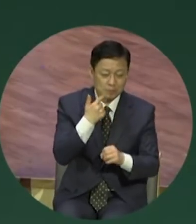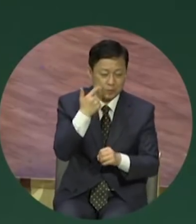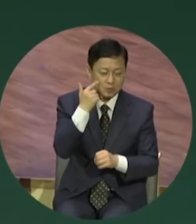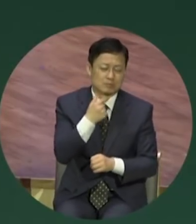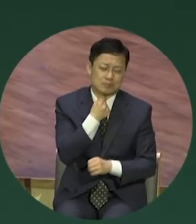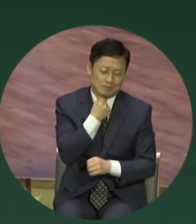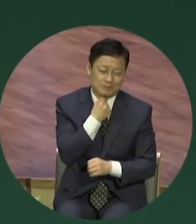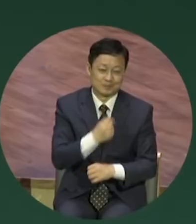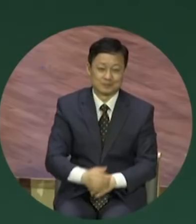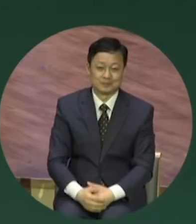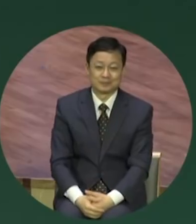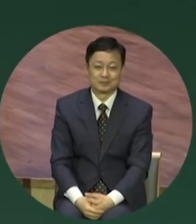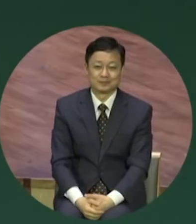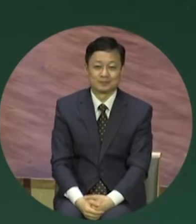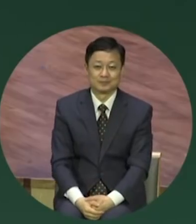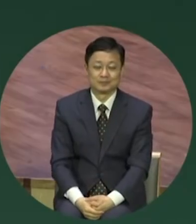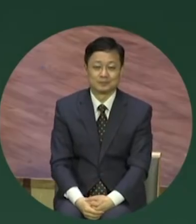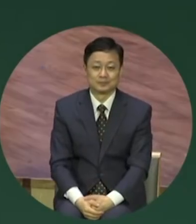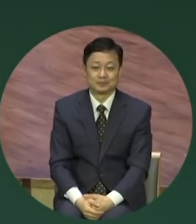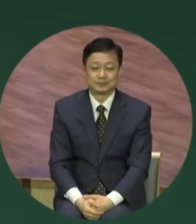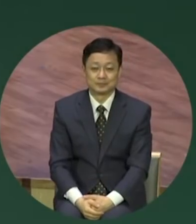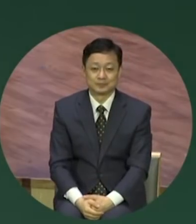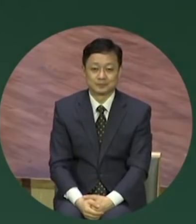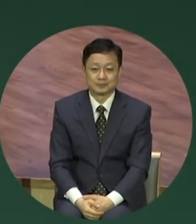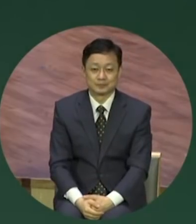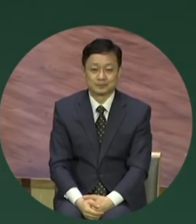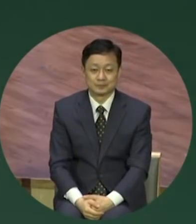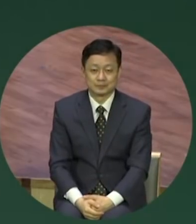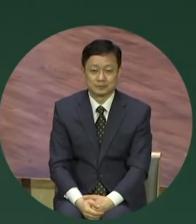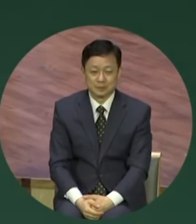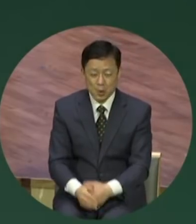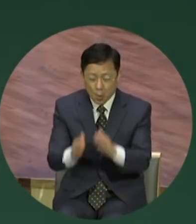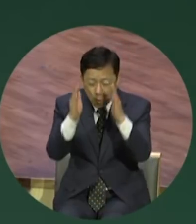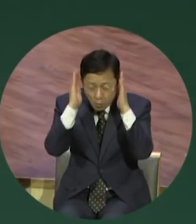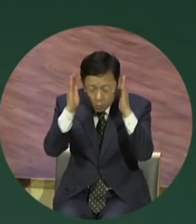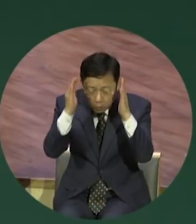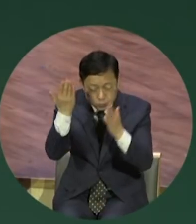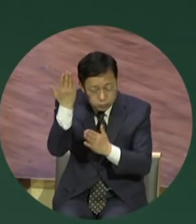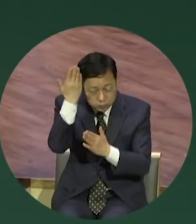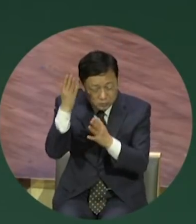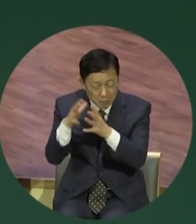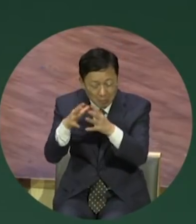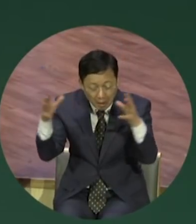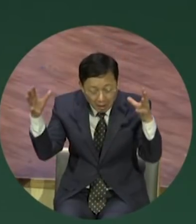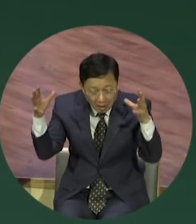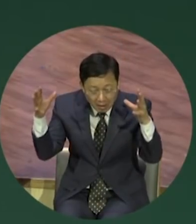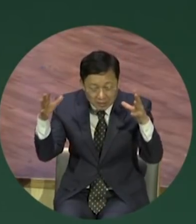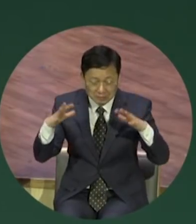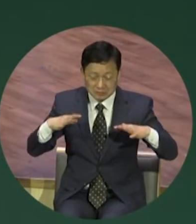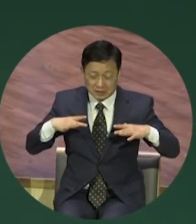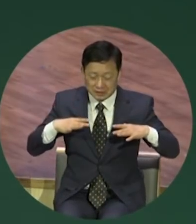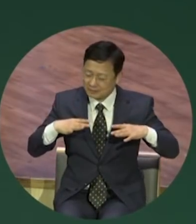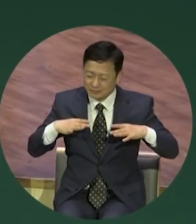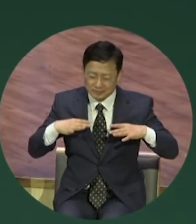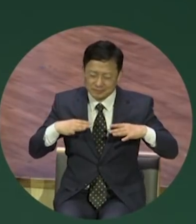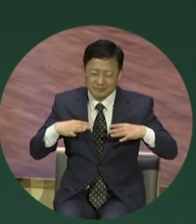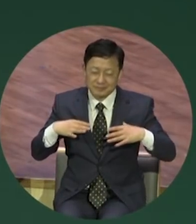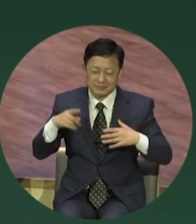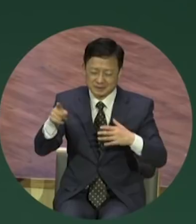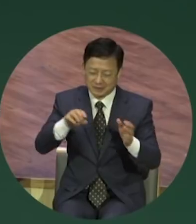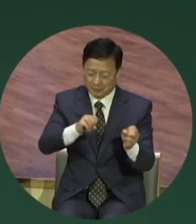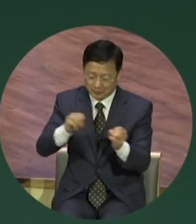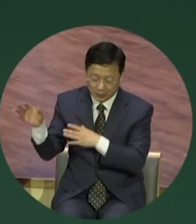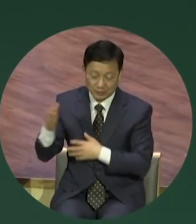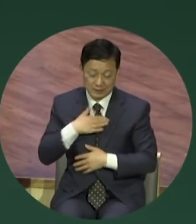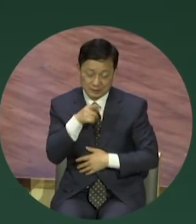God spoke to me saying, you don't try to become a renowned figure. 많이 배운 목사는 많아. There are learned pastors. Don't try to become like that. 너는 이거 해. Just do